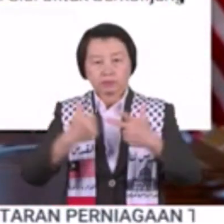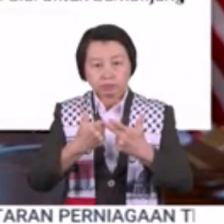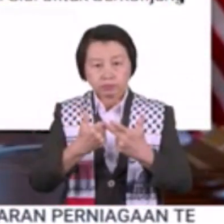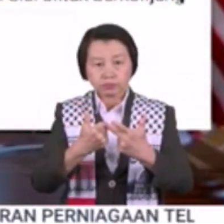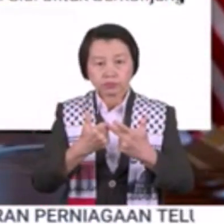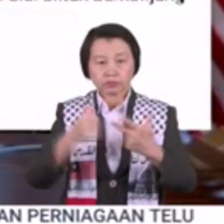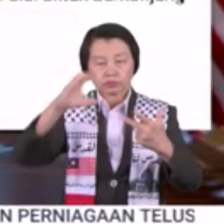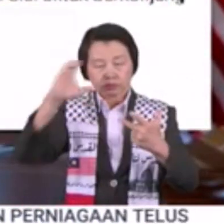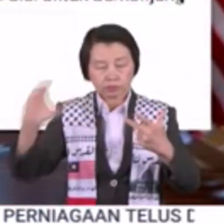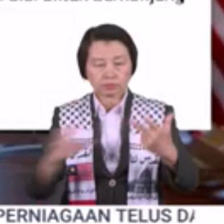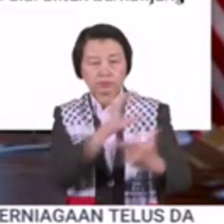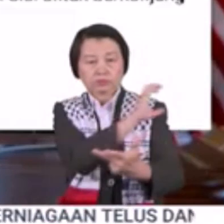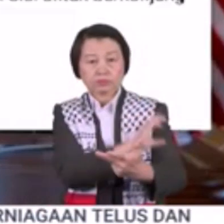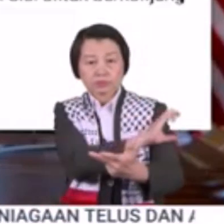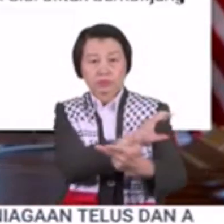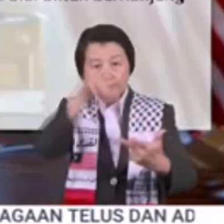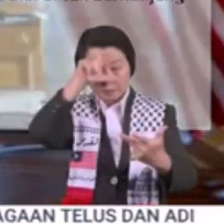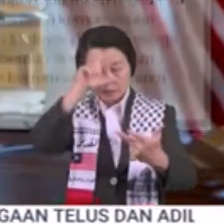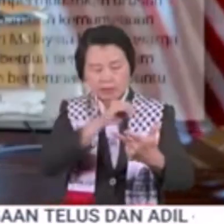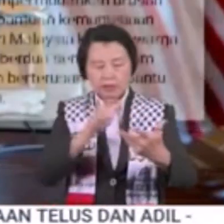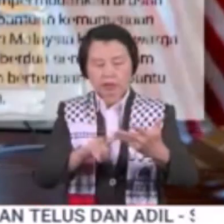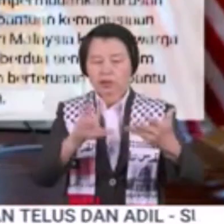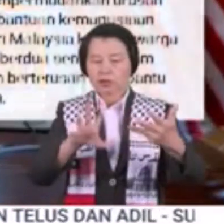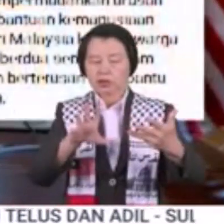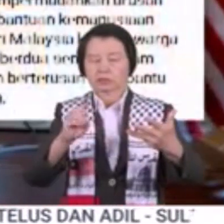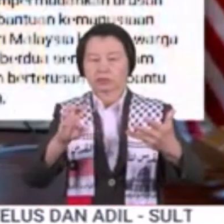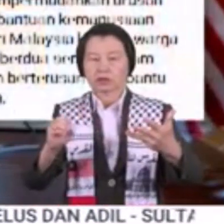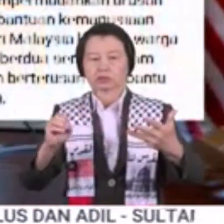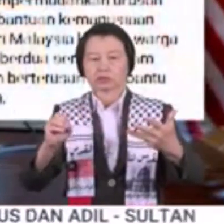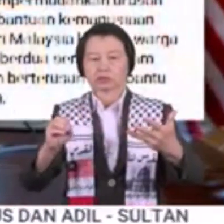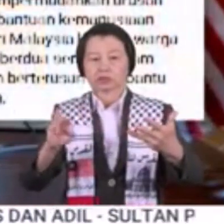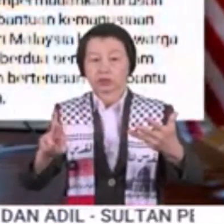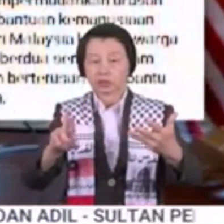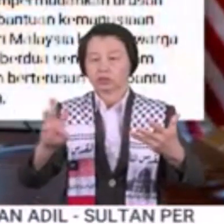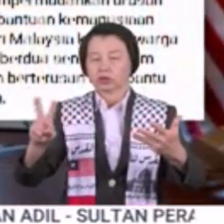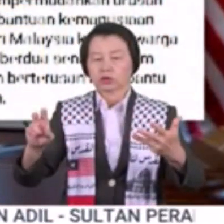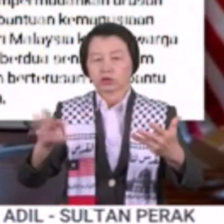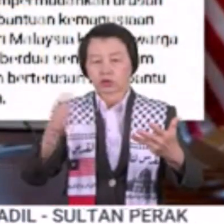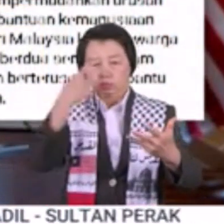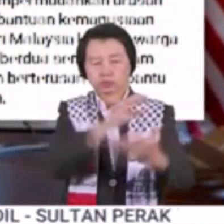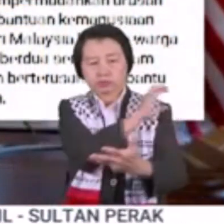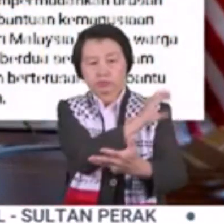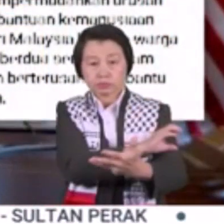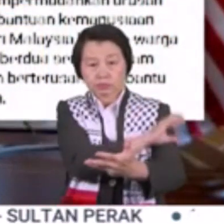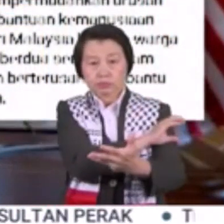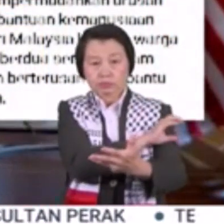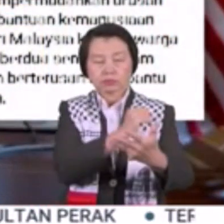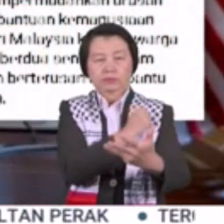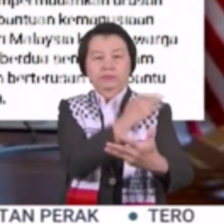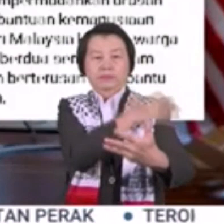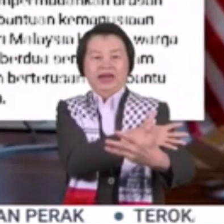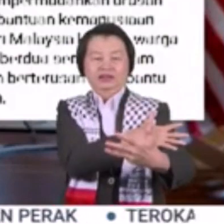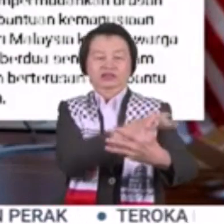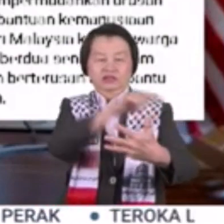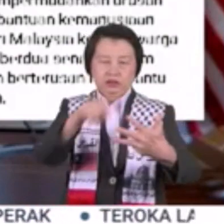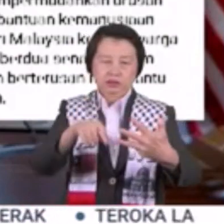bulan sabit merah Mesir dan 500 r000 do Amerika kepada persatuan bulan sabit merah